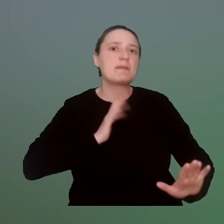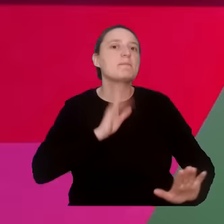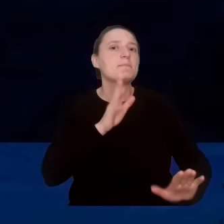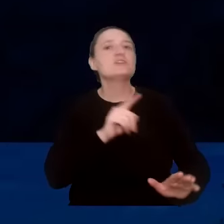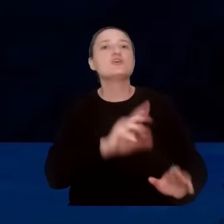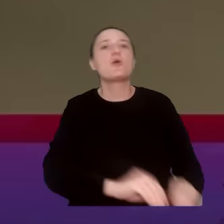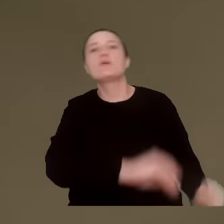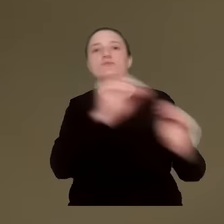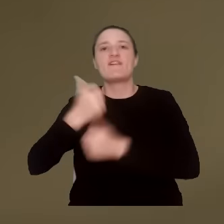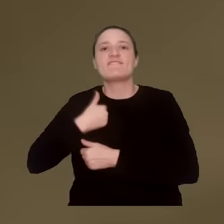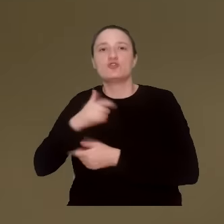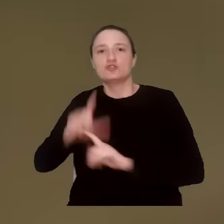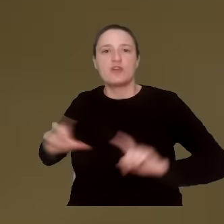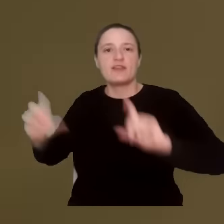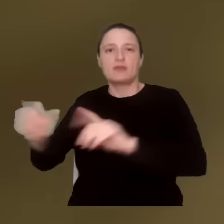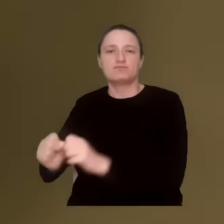poligonie.